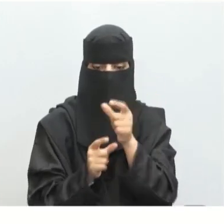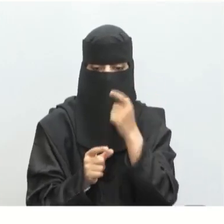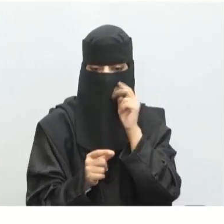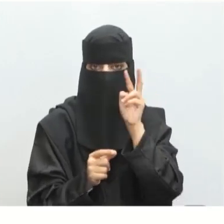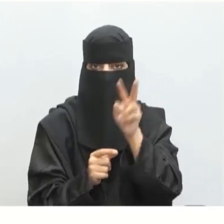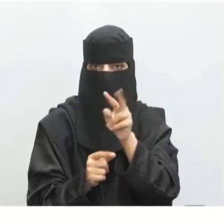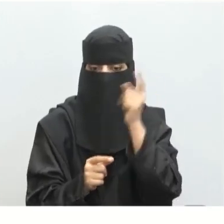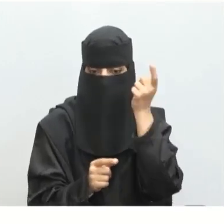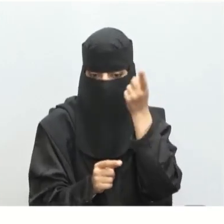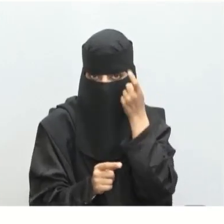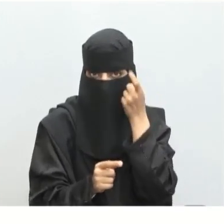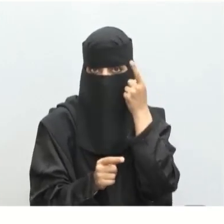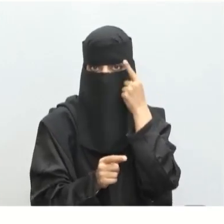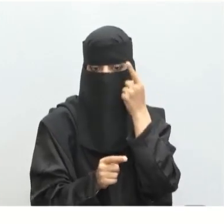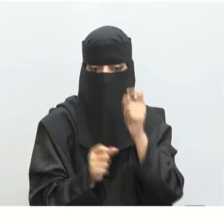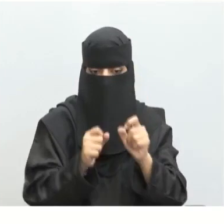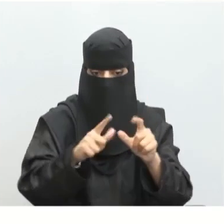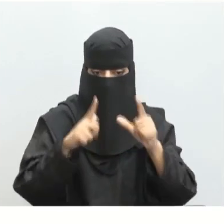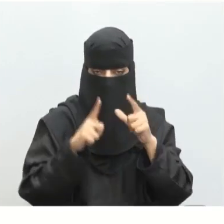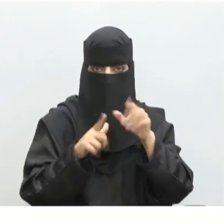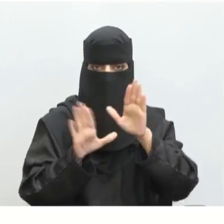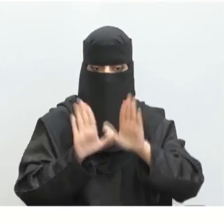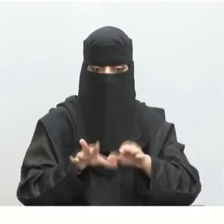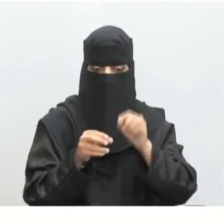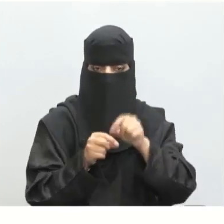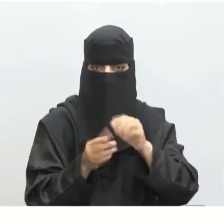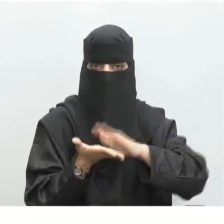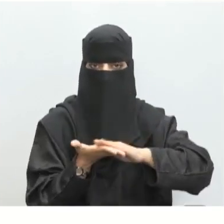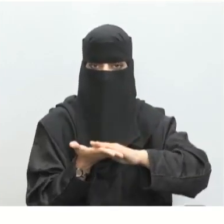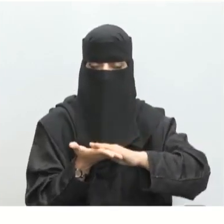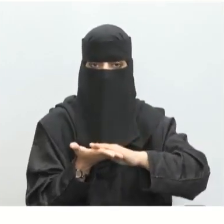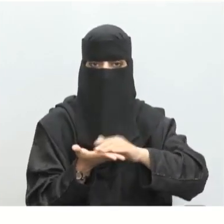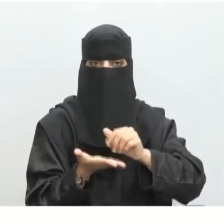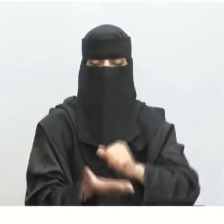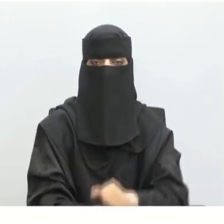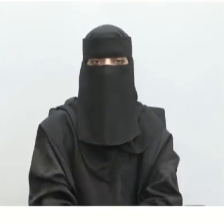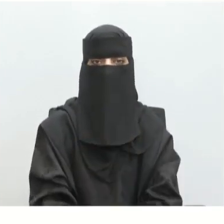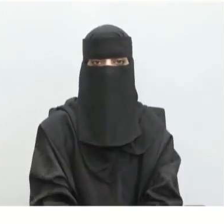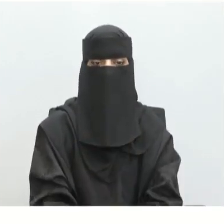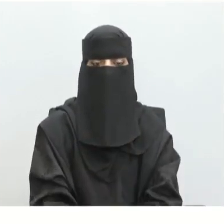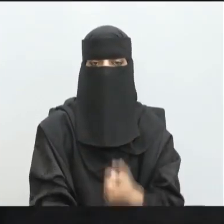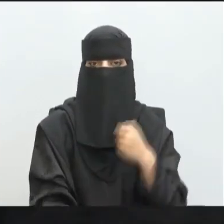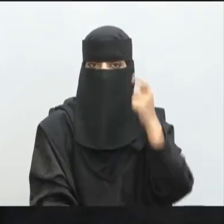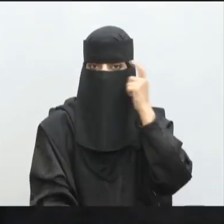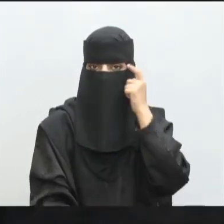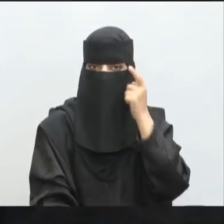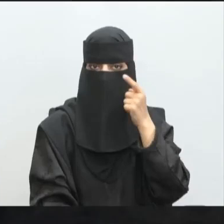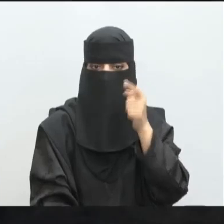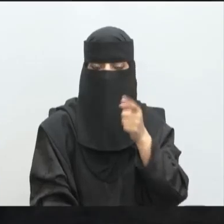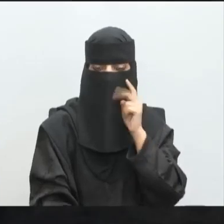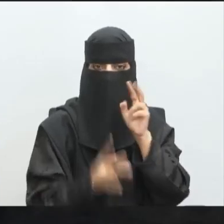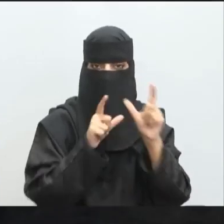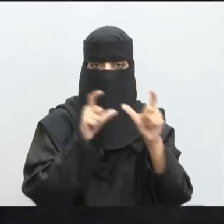بصريه تستخدم لاظهار ما هو موجود على سطح الارض عرفنا او باستعراضه